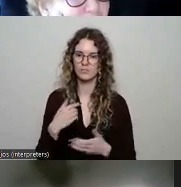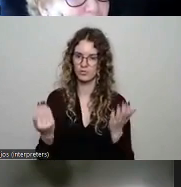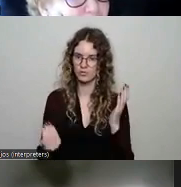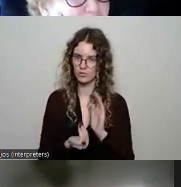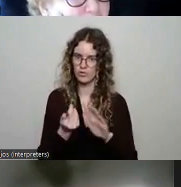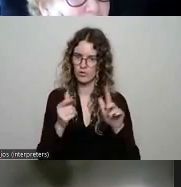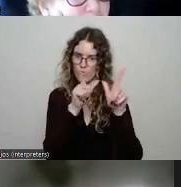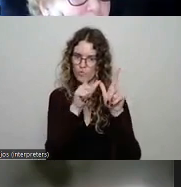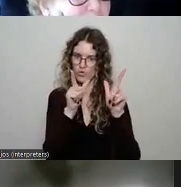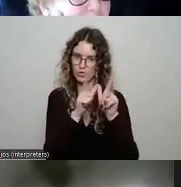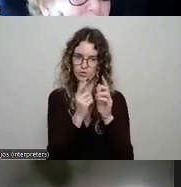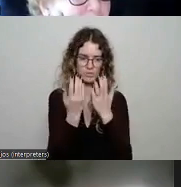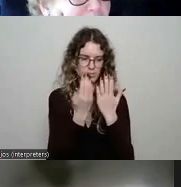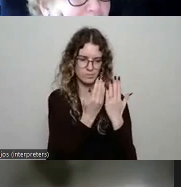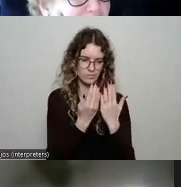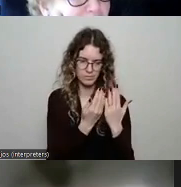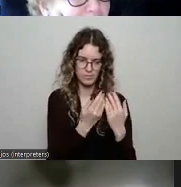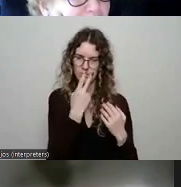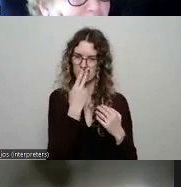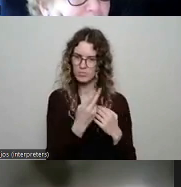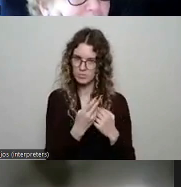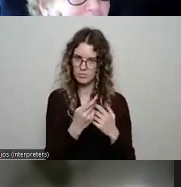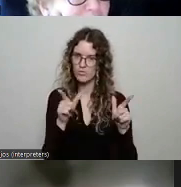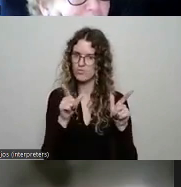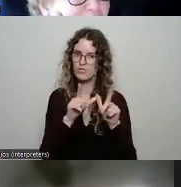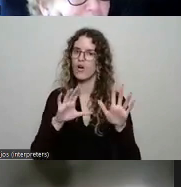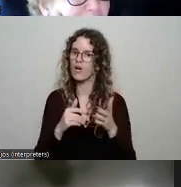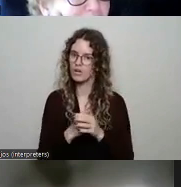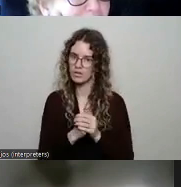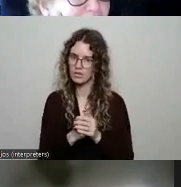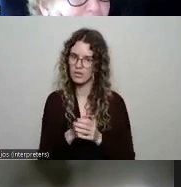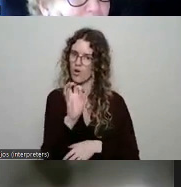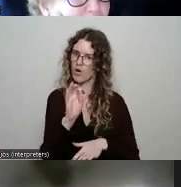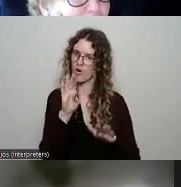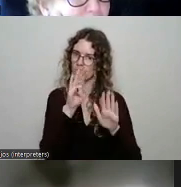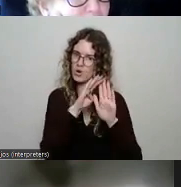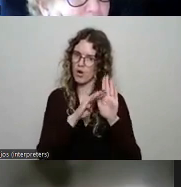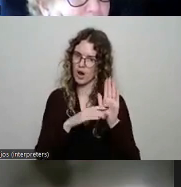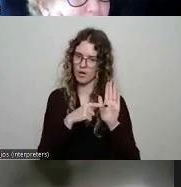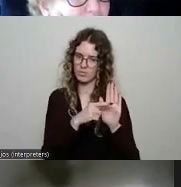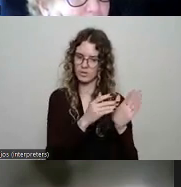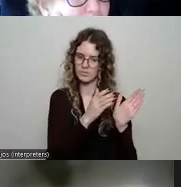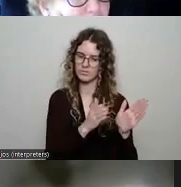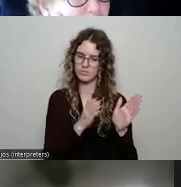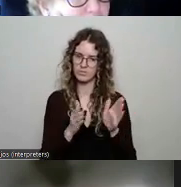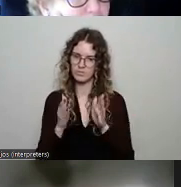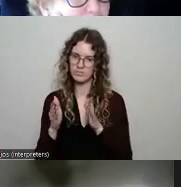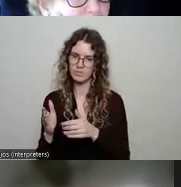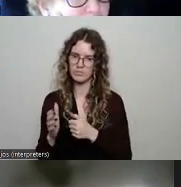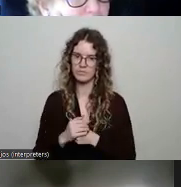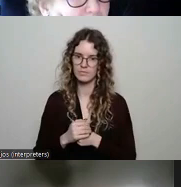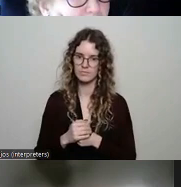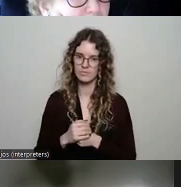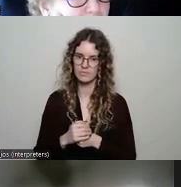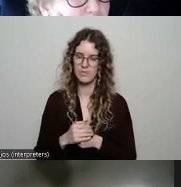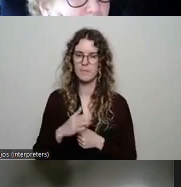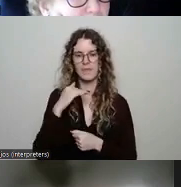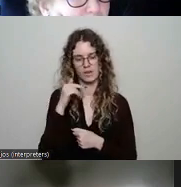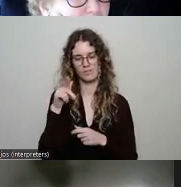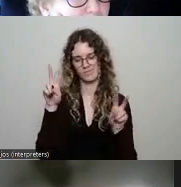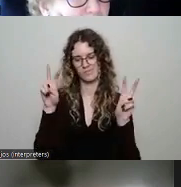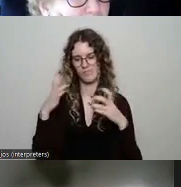užduotį. Užduotis tai yra būtent programų nuseklumas. Ir aišku, tai siejasi su